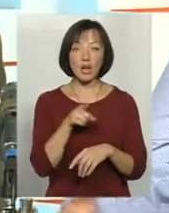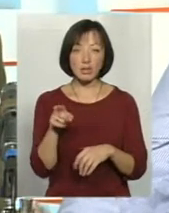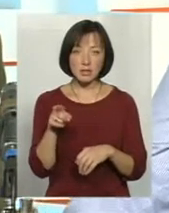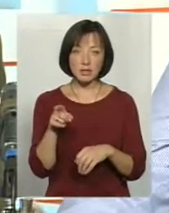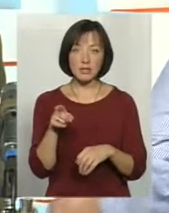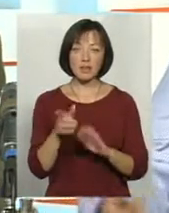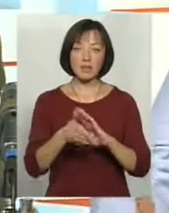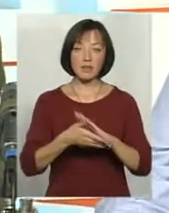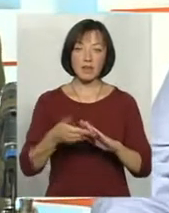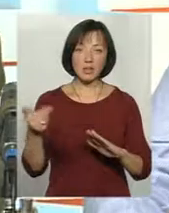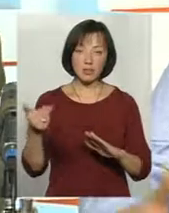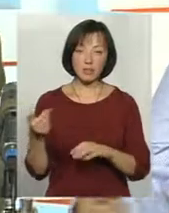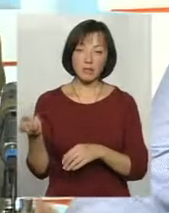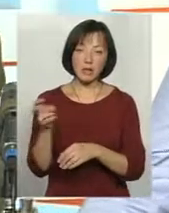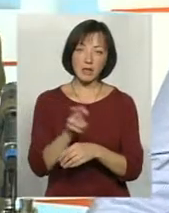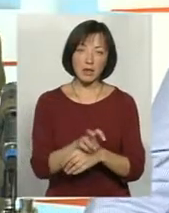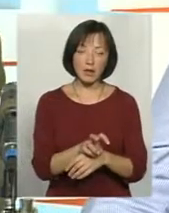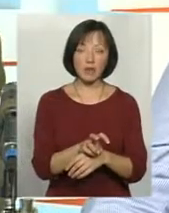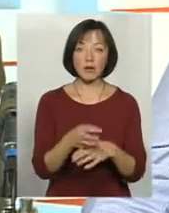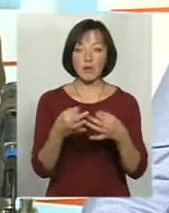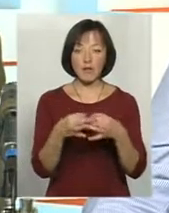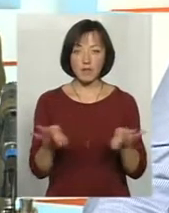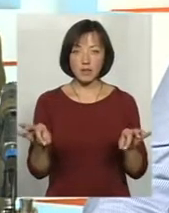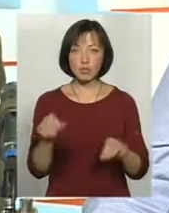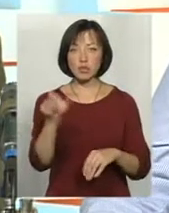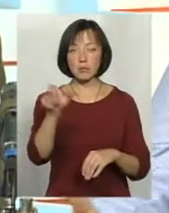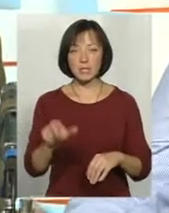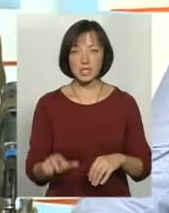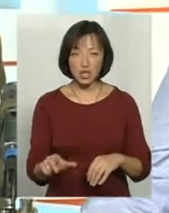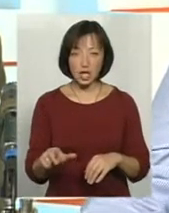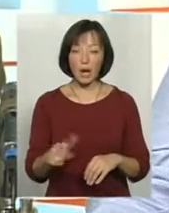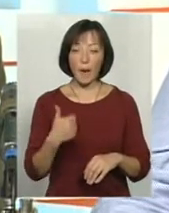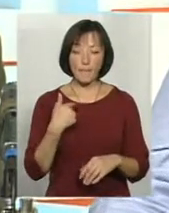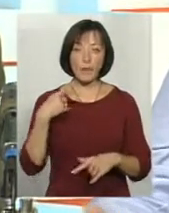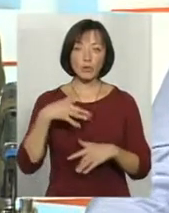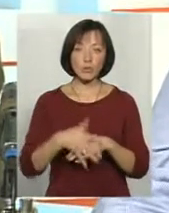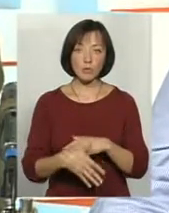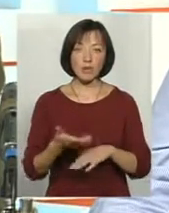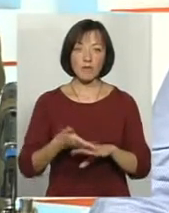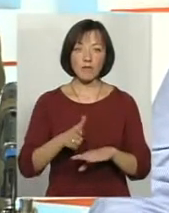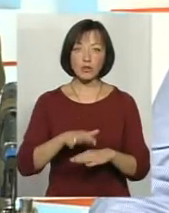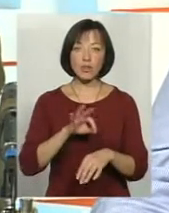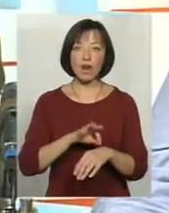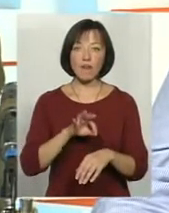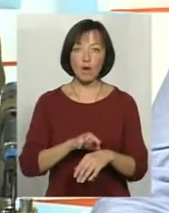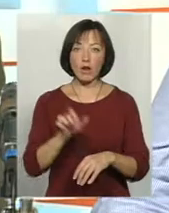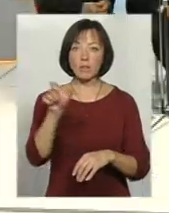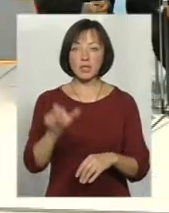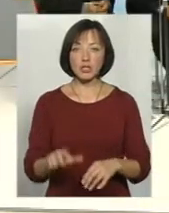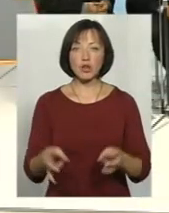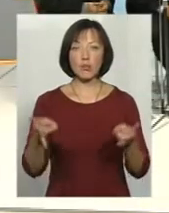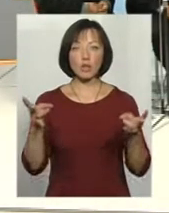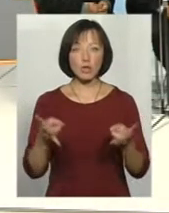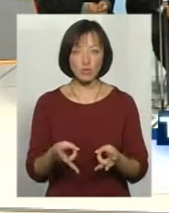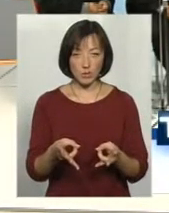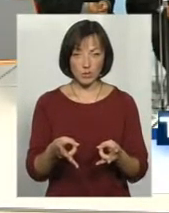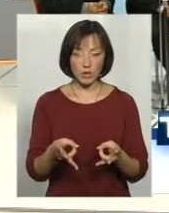його викликати, поки він прийде, поки випустить пасажира. А як ми розуміємо, важкохворий пасажир, він потребує